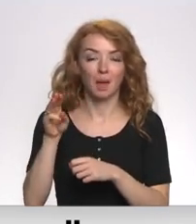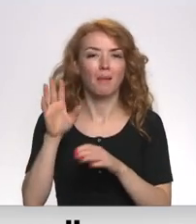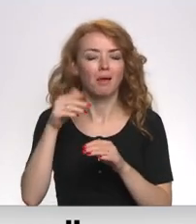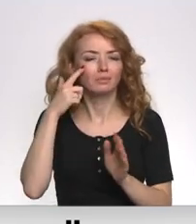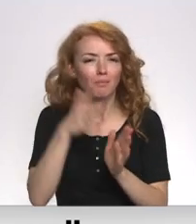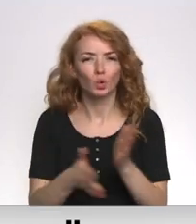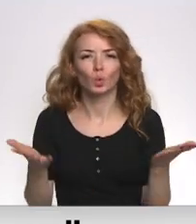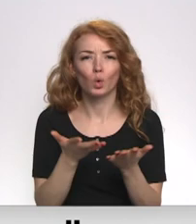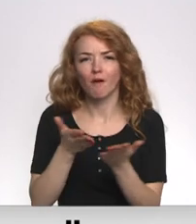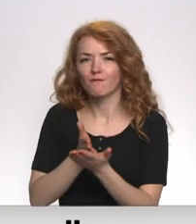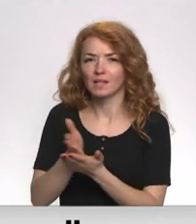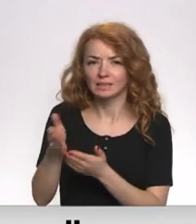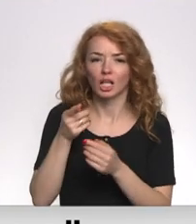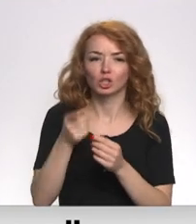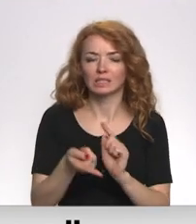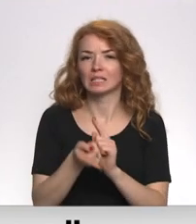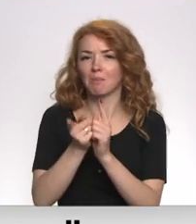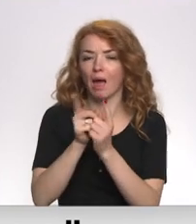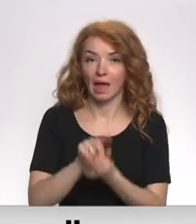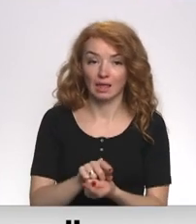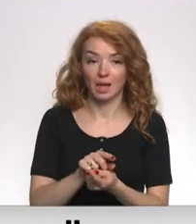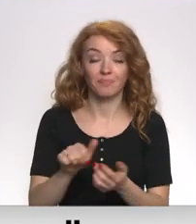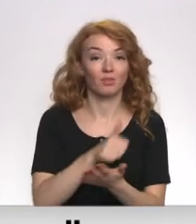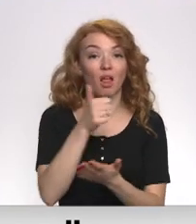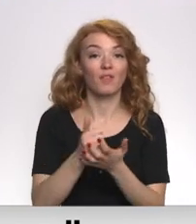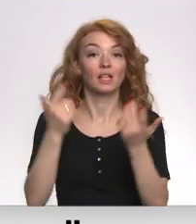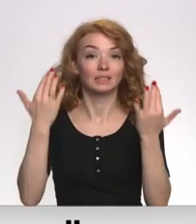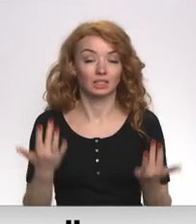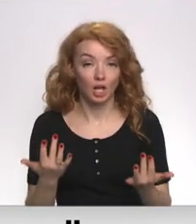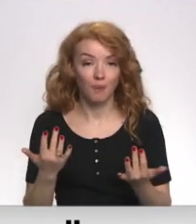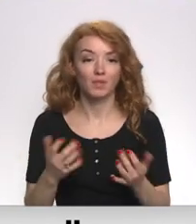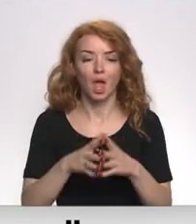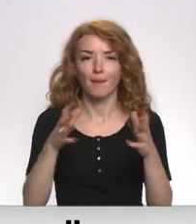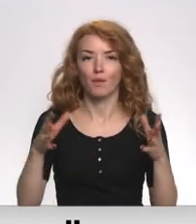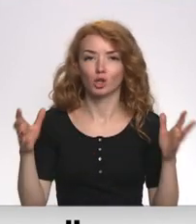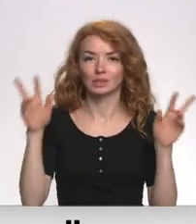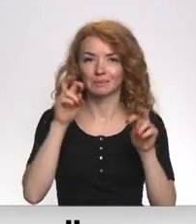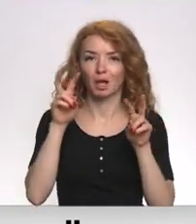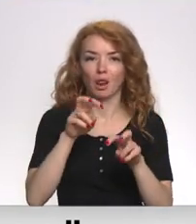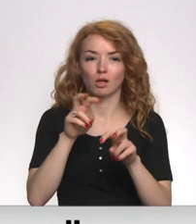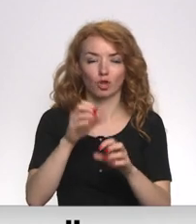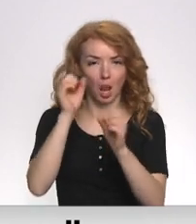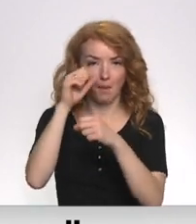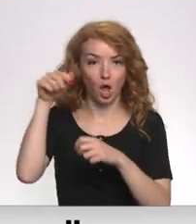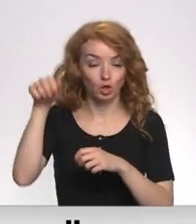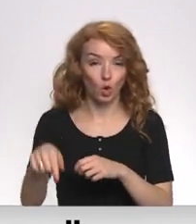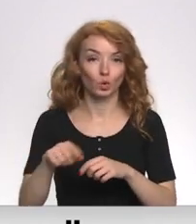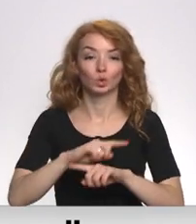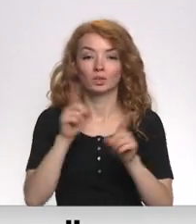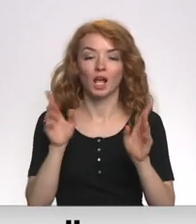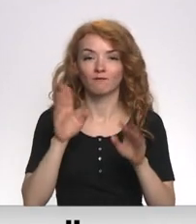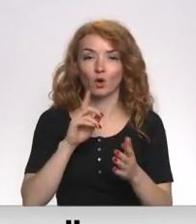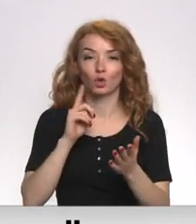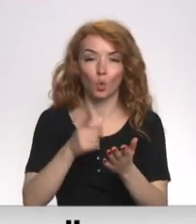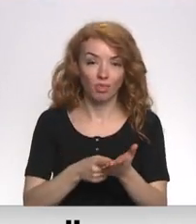kurā virzienā iet šīs izmaiņas. Viens no galvenajiem secinājumiem – jāpaplašina izmeklējumi laboratorijās. Kur uzreiz var noteikt